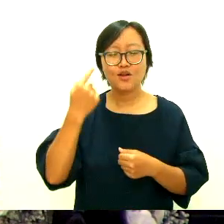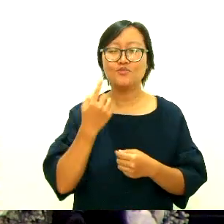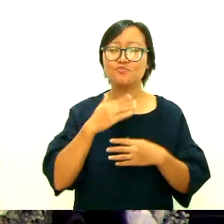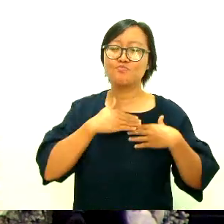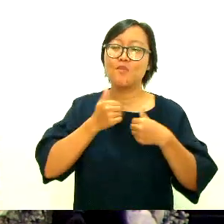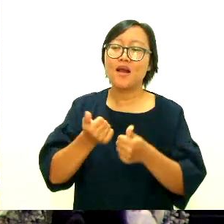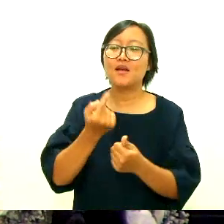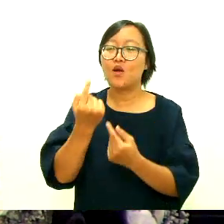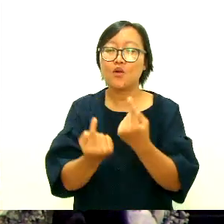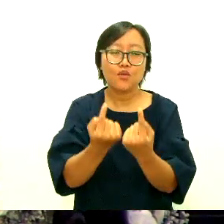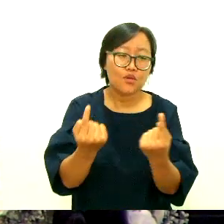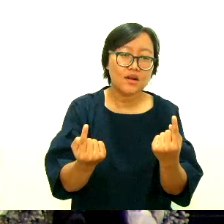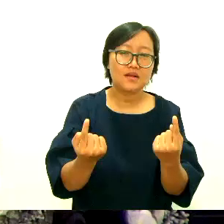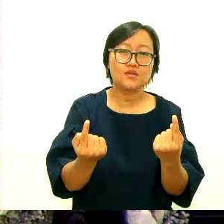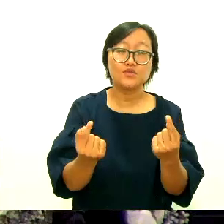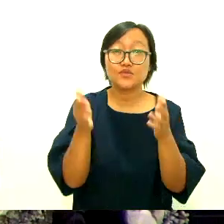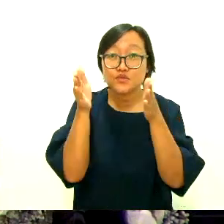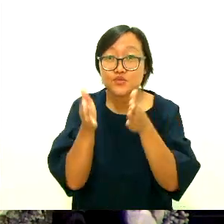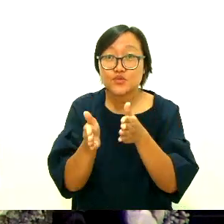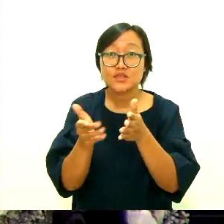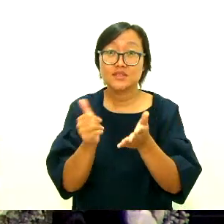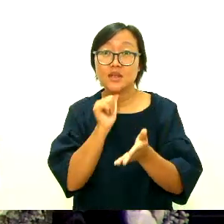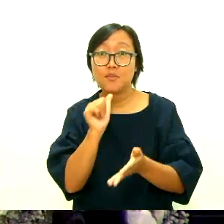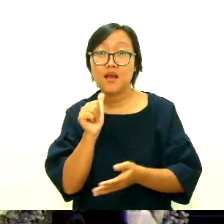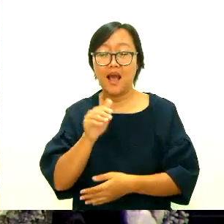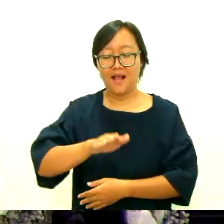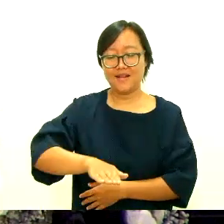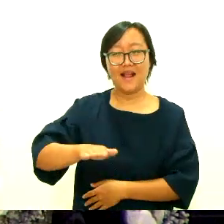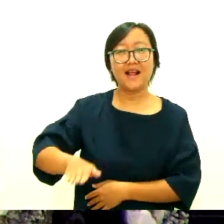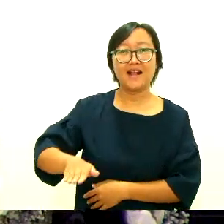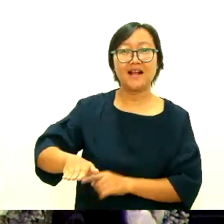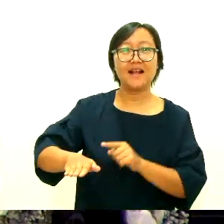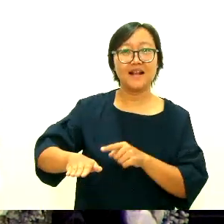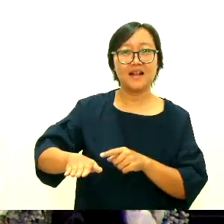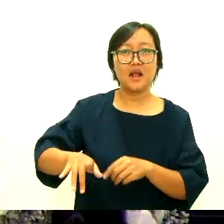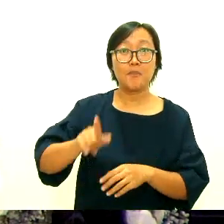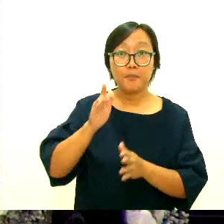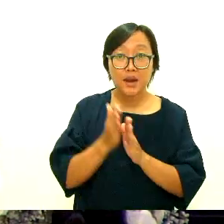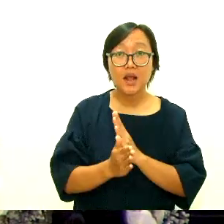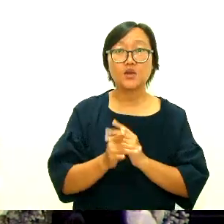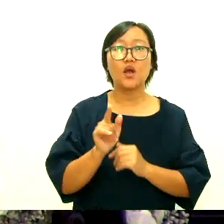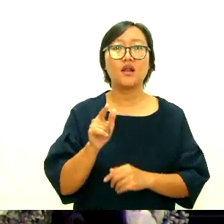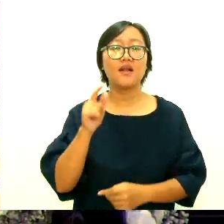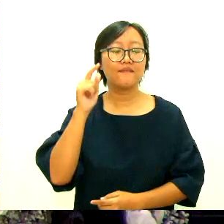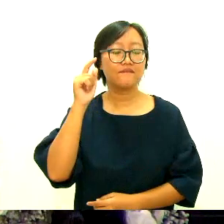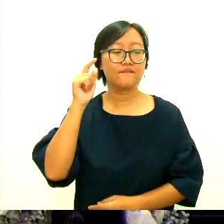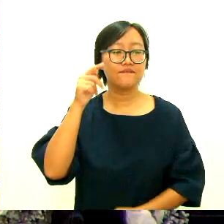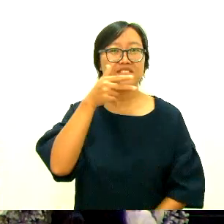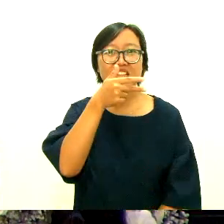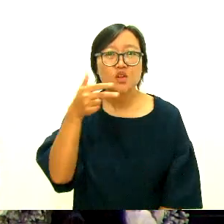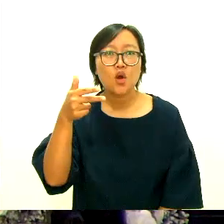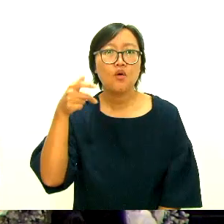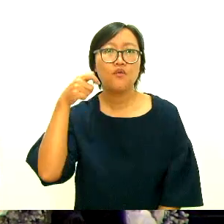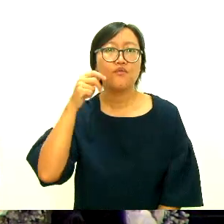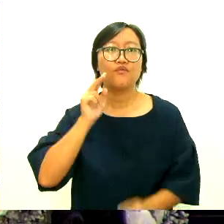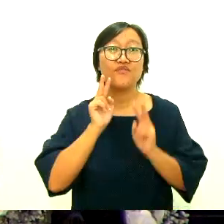pribadi yang lemah seperti anak kecil pernah juga ada suatu adegan video yang viral ketika di